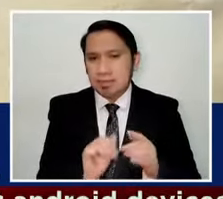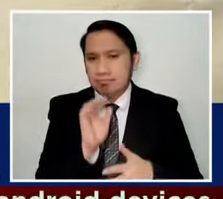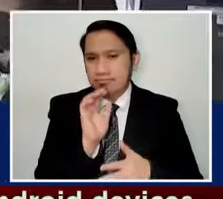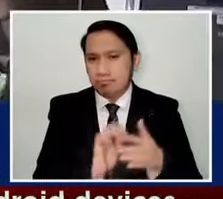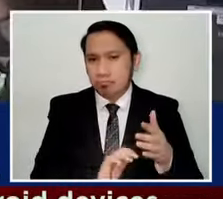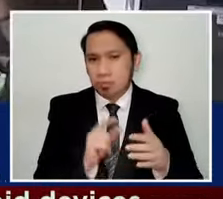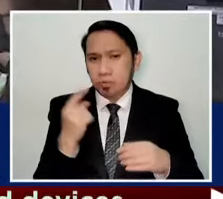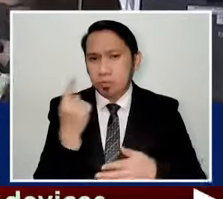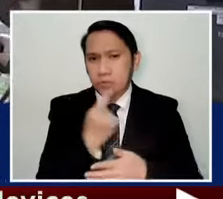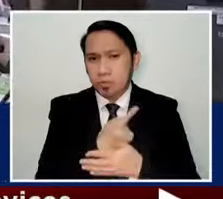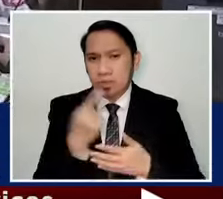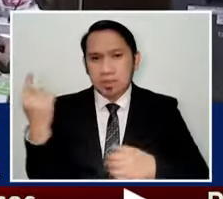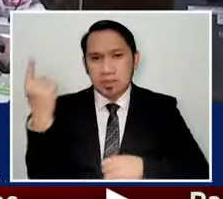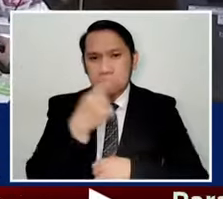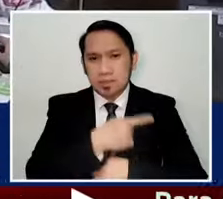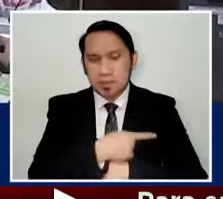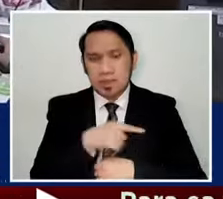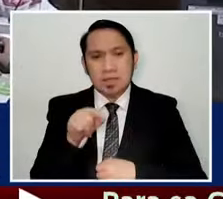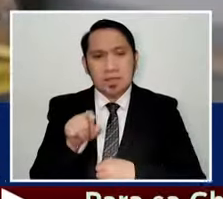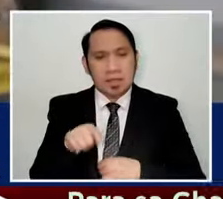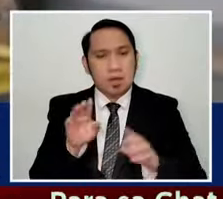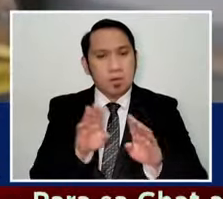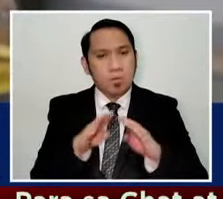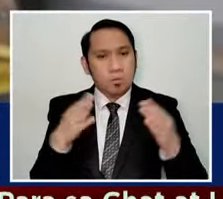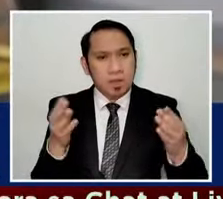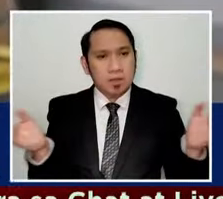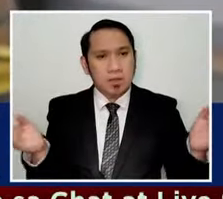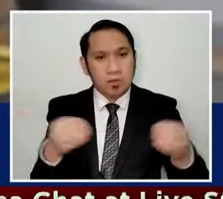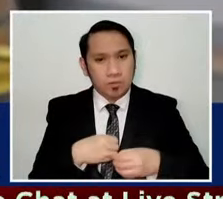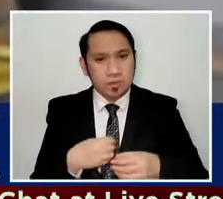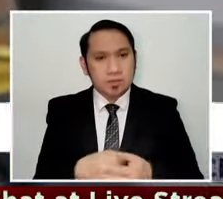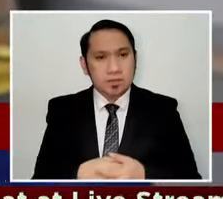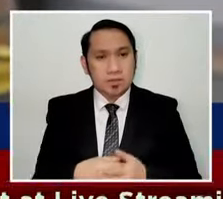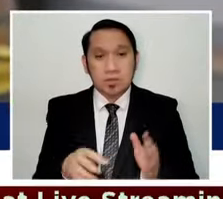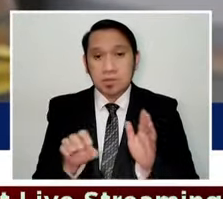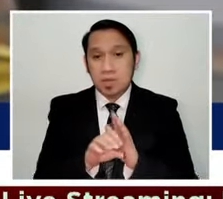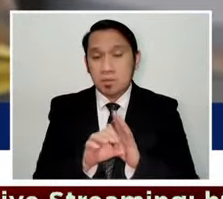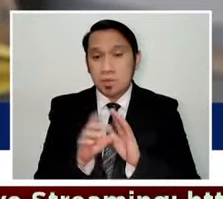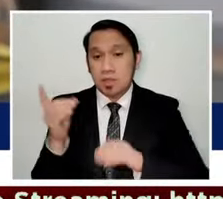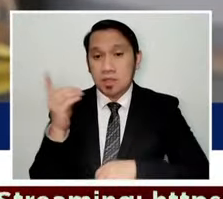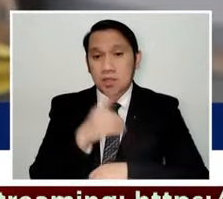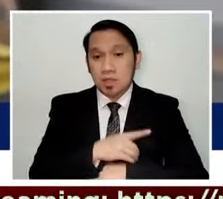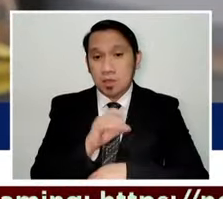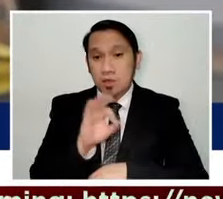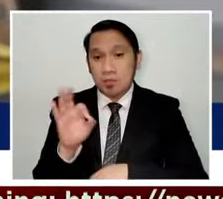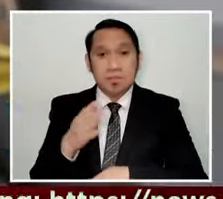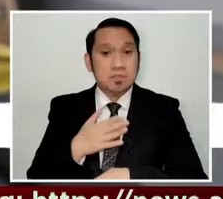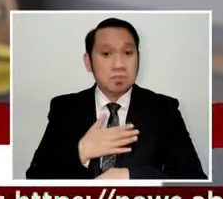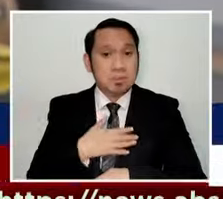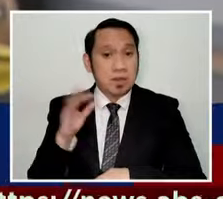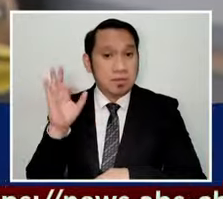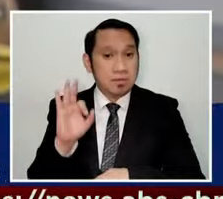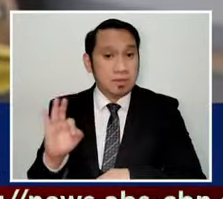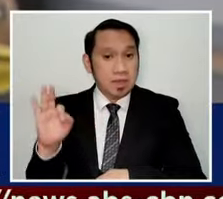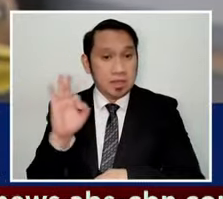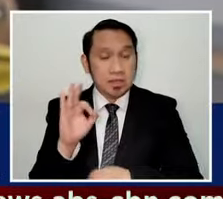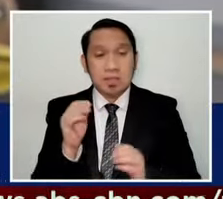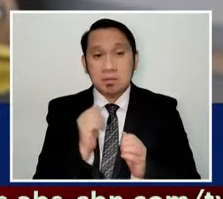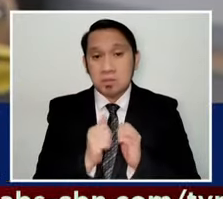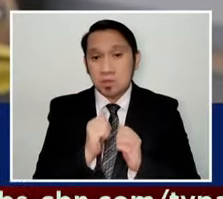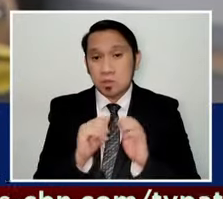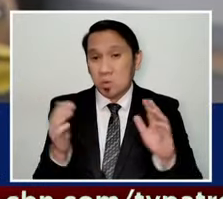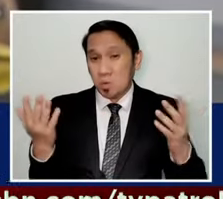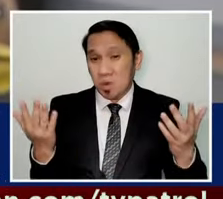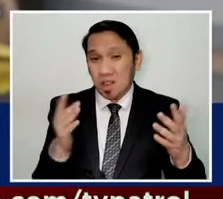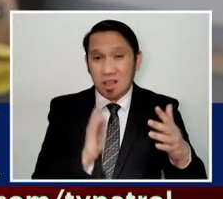buong weekday na bukas sa mga ahensya. Example, yung day off ko po is Friday. Hindi wala pong transaksyon ng